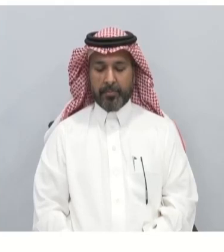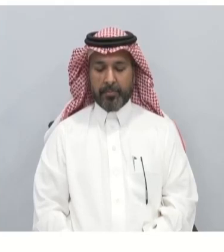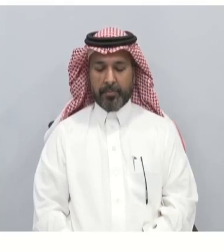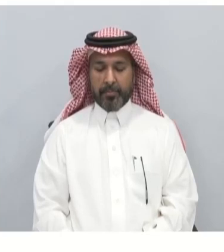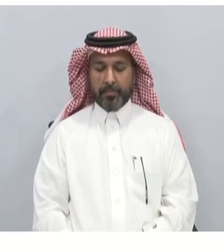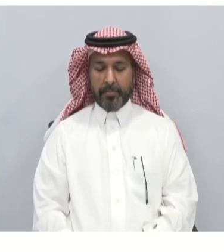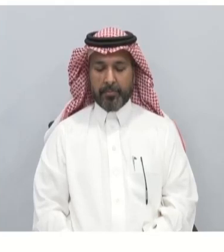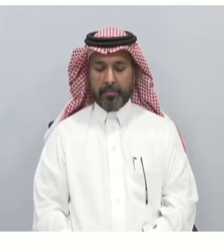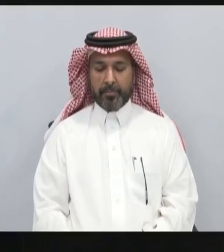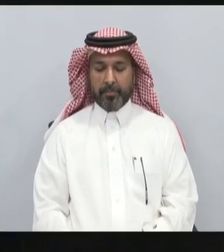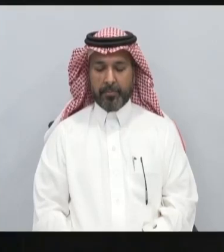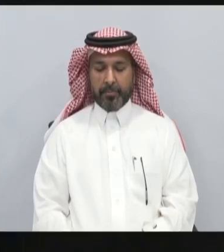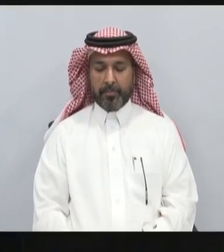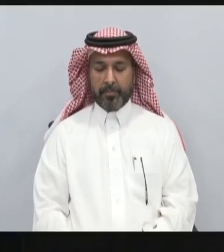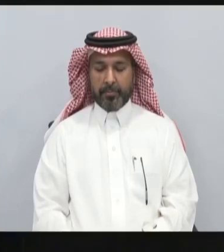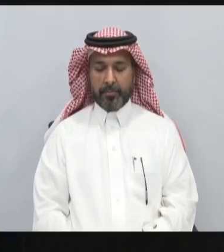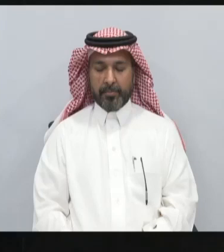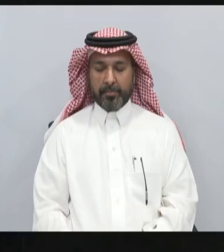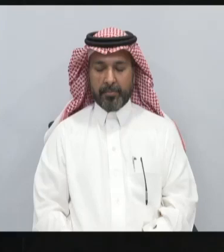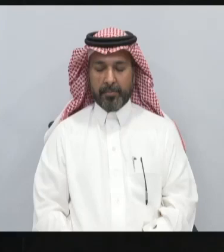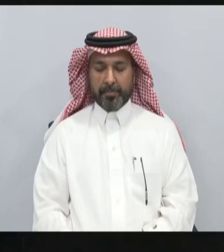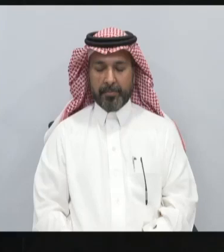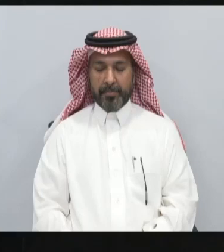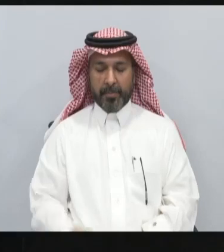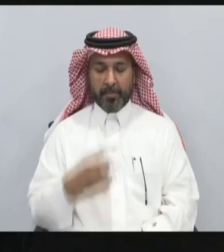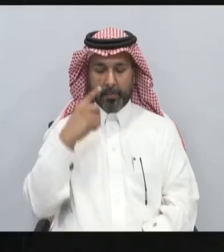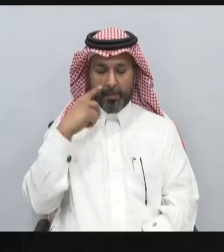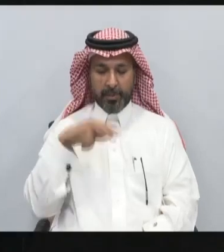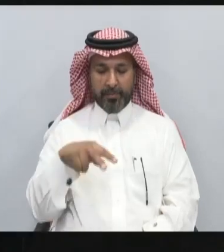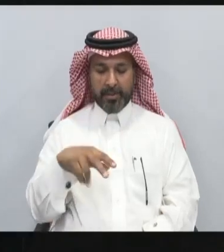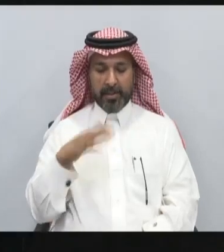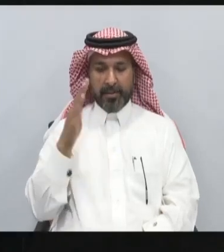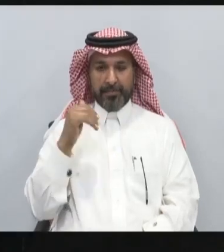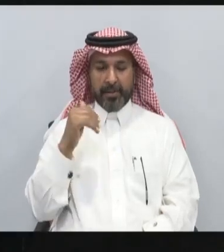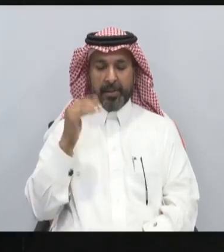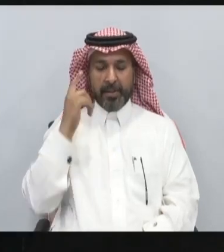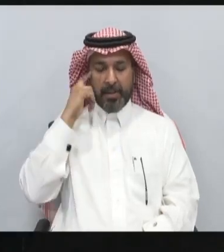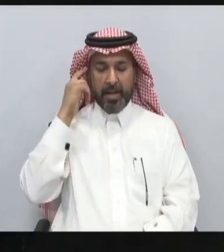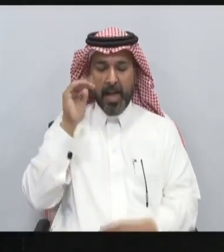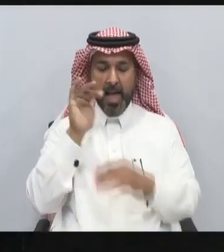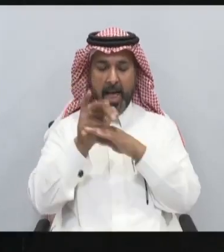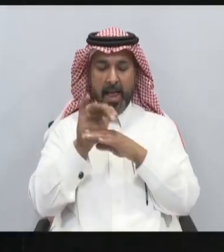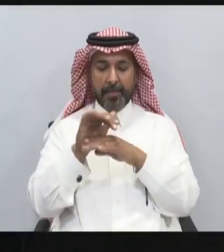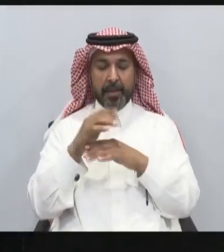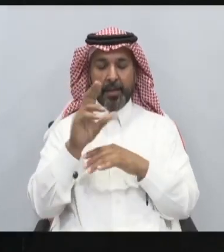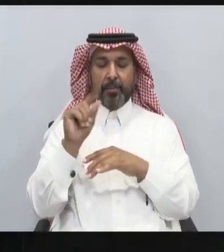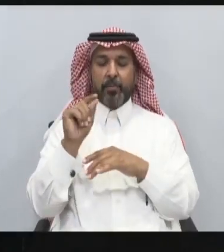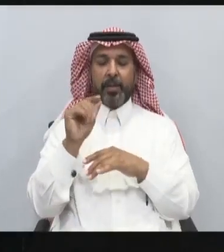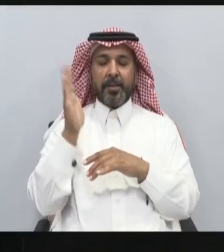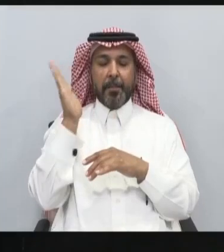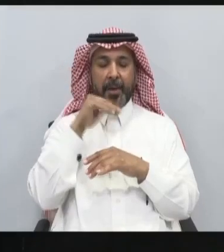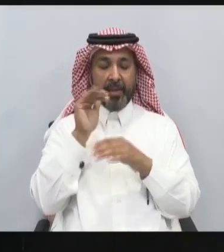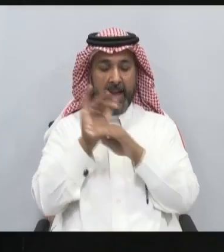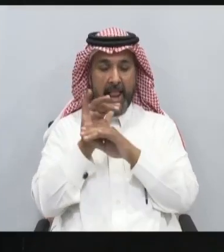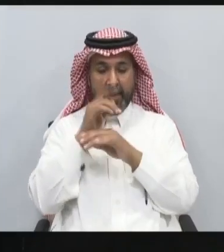نون، ناتي نتحقق هل عطاني قيمة الحد الاول؟ ما عطاني، خلاص هذا هو اللي هي العبارة النونية.